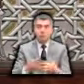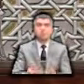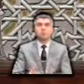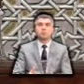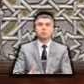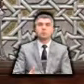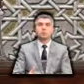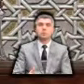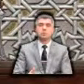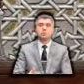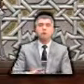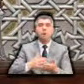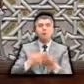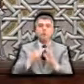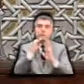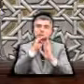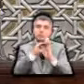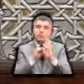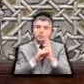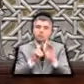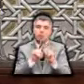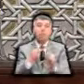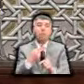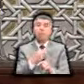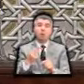والنواب ما يعطيش الحق باش يضربوا القائد.